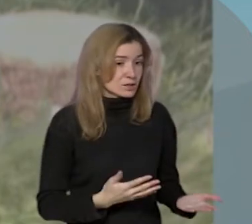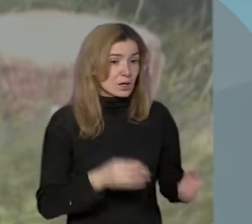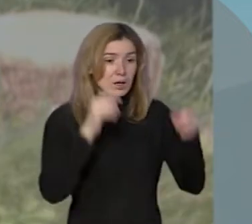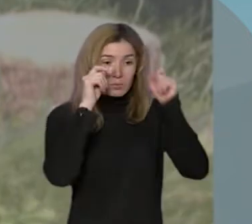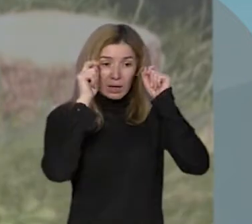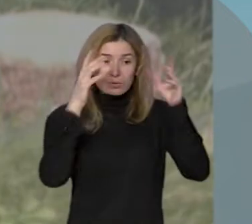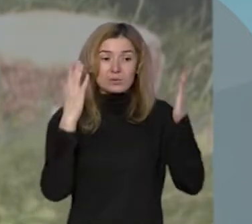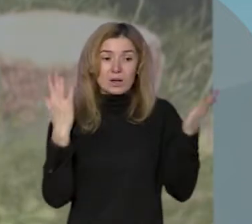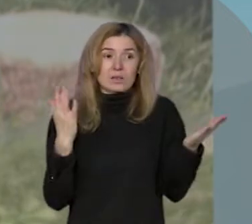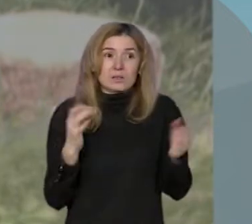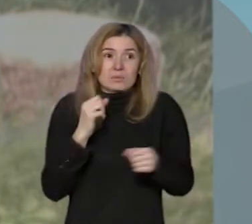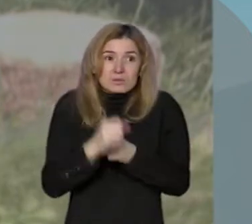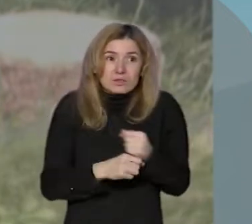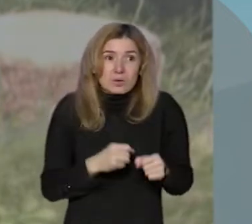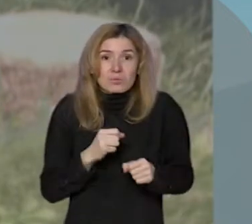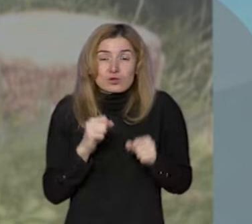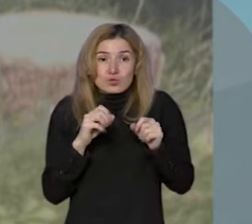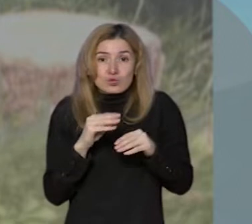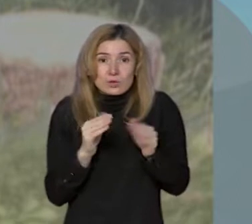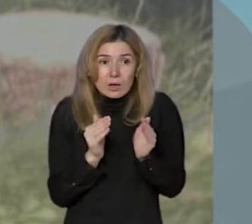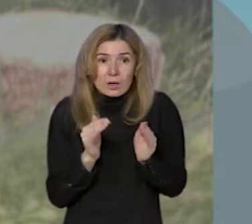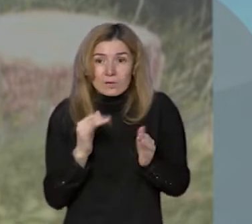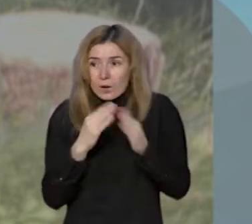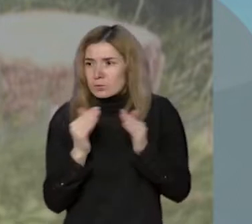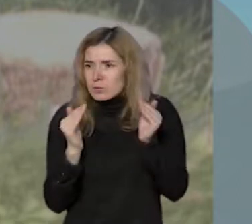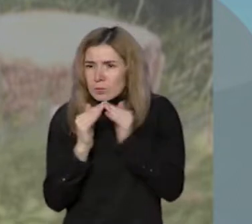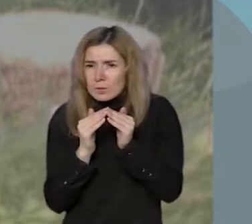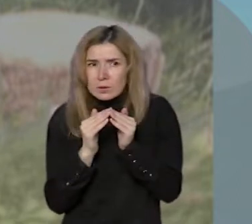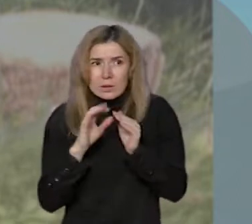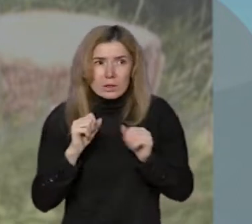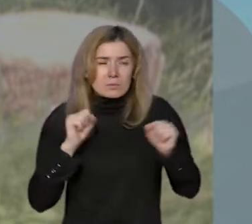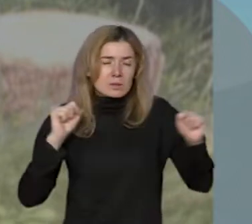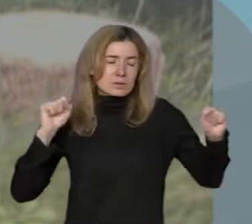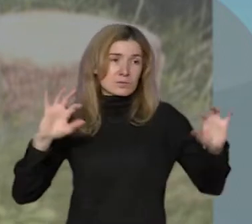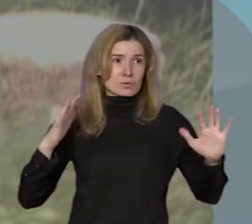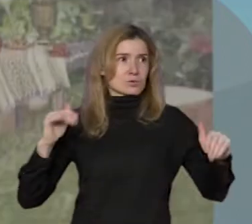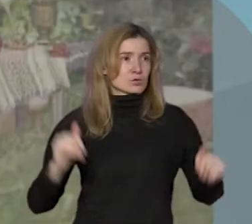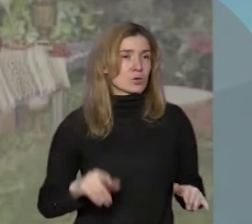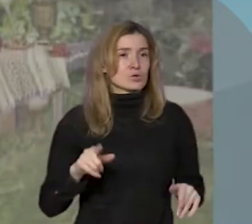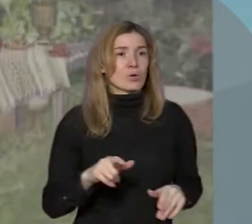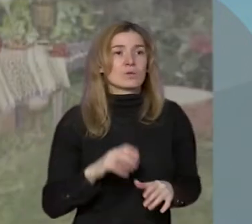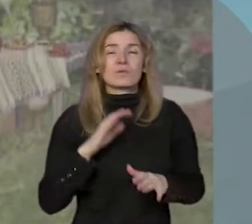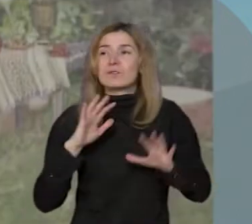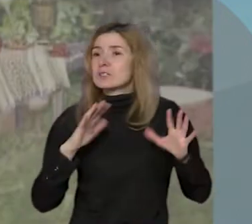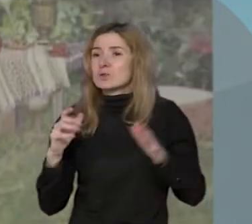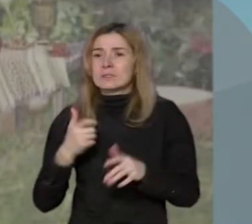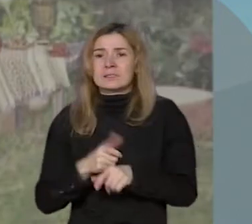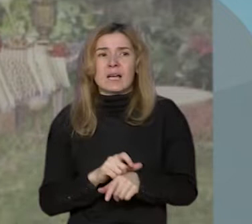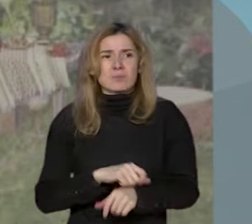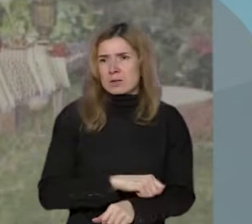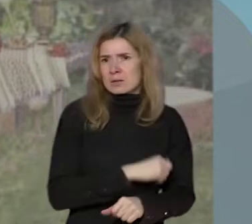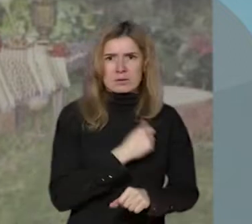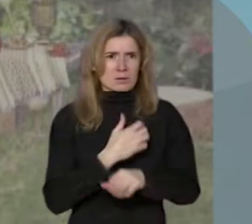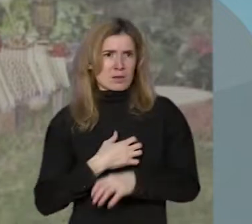Представляешь, проснулся как-то раз медвежонок Мишутка в своем домике. Подтянулся и вдруг решил, что он в лесу